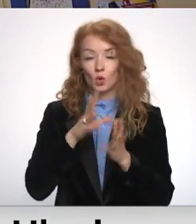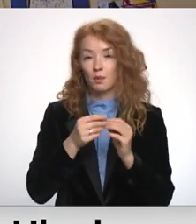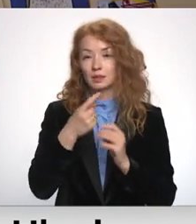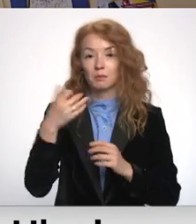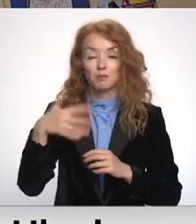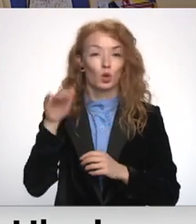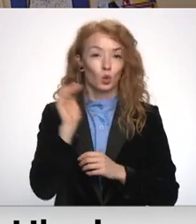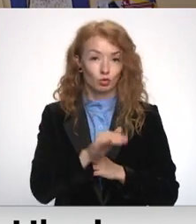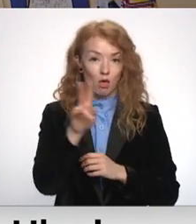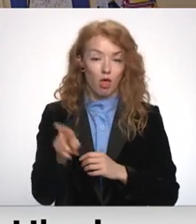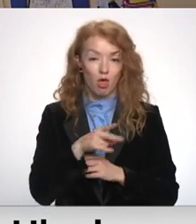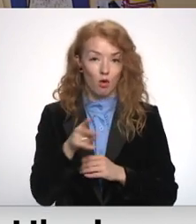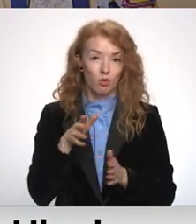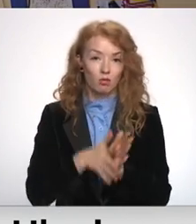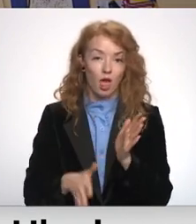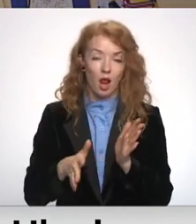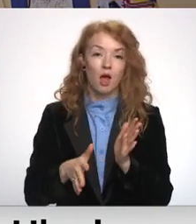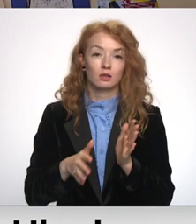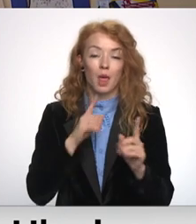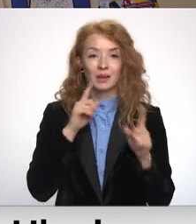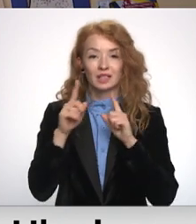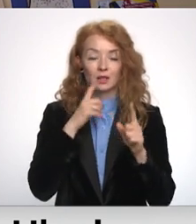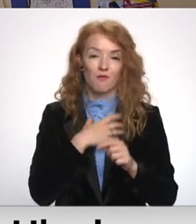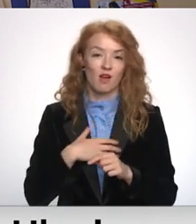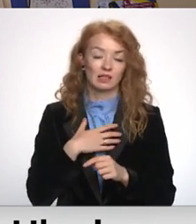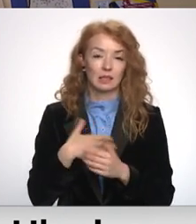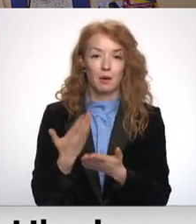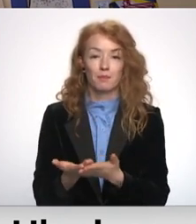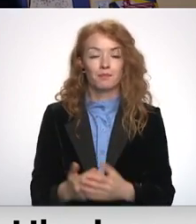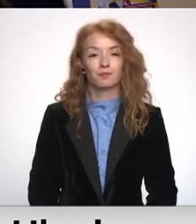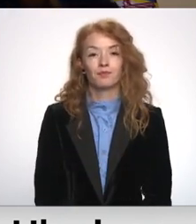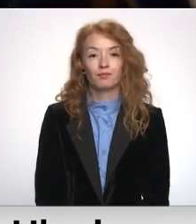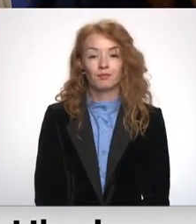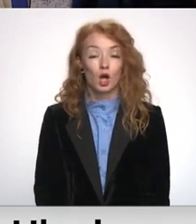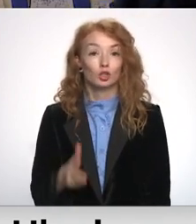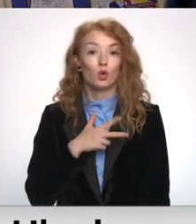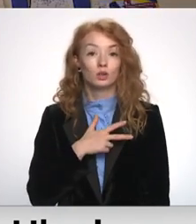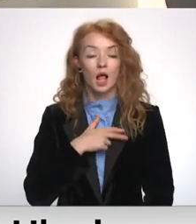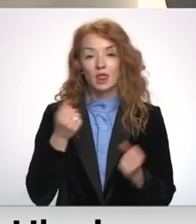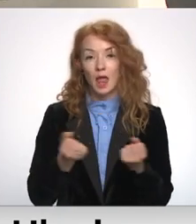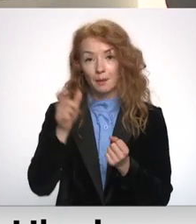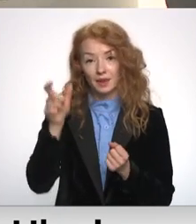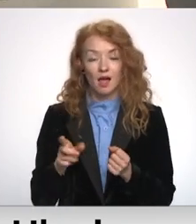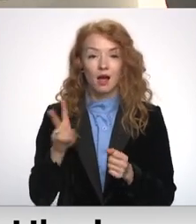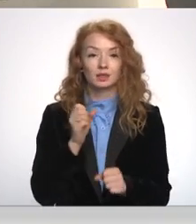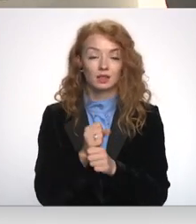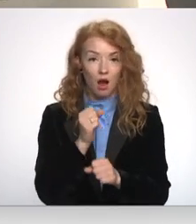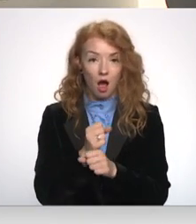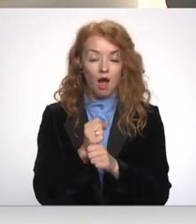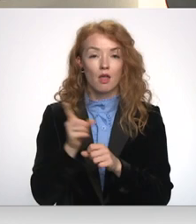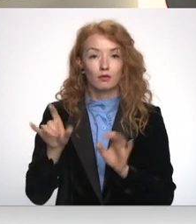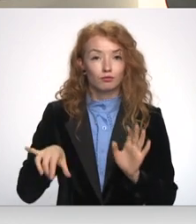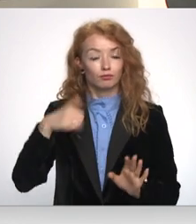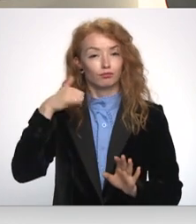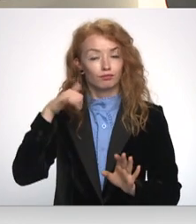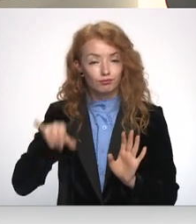150 tūkstošus eiro tērēs fonda administratīvajām vajadzībām. Sociālajam darbiniekam, kurš strādā, kurš pieņem telefonu